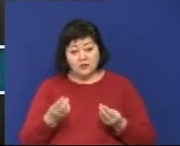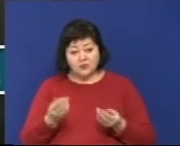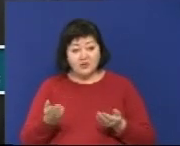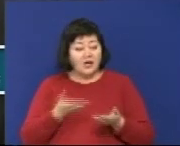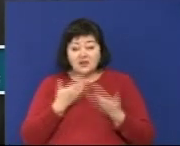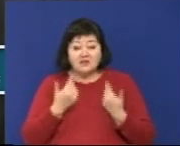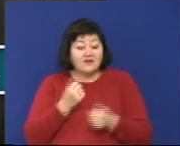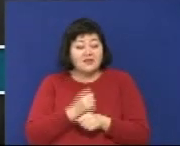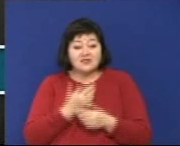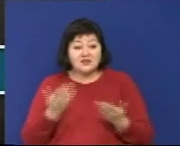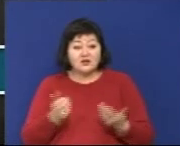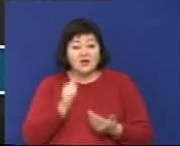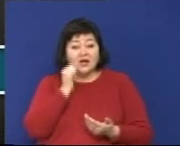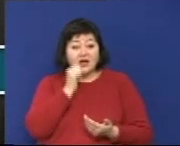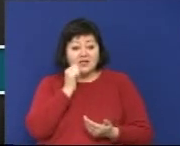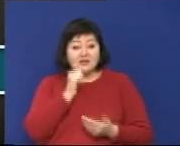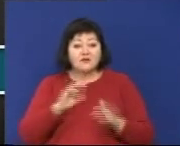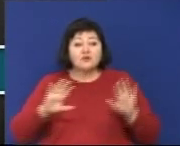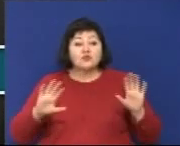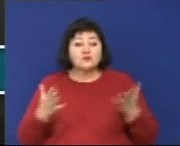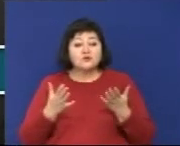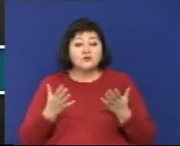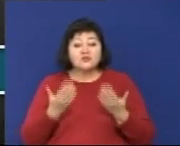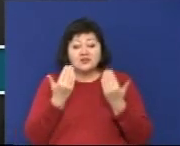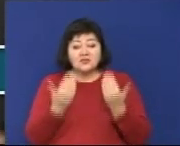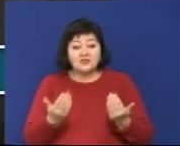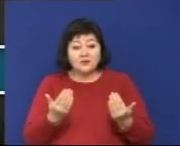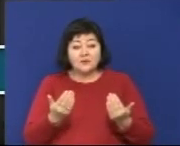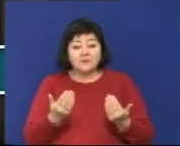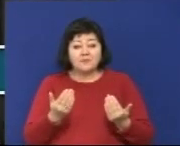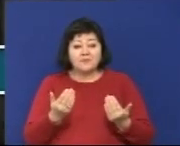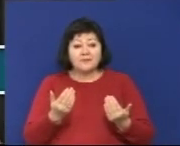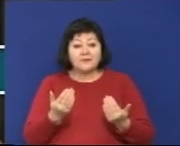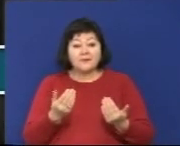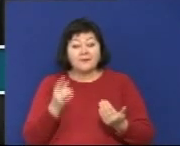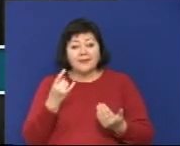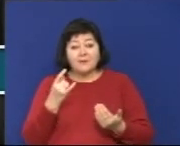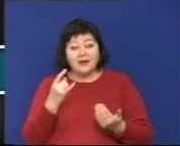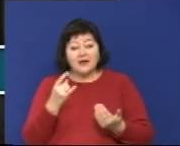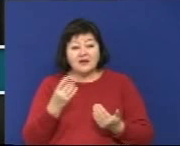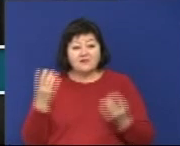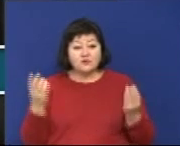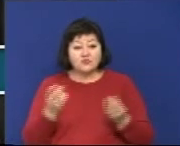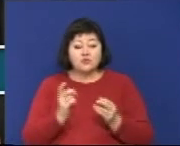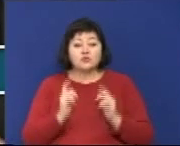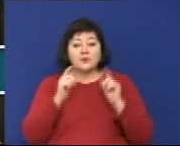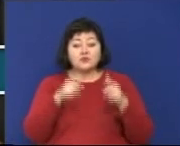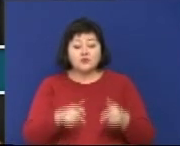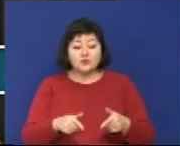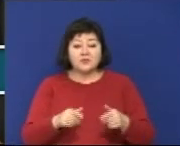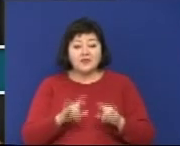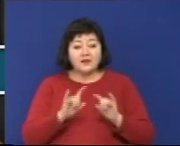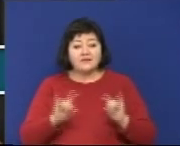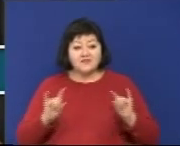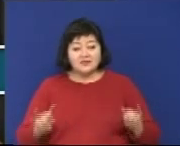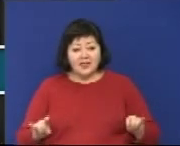понимаете? Хотя завтра, например, случится что-нибудь с ними, да, что касается их ребенка в садик устроить, да, школу детей